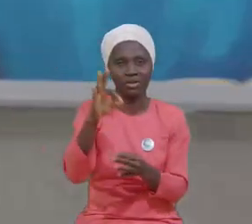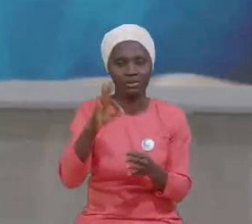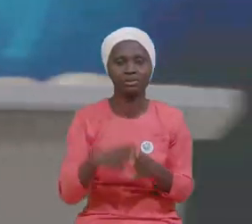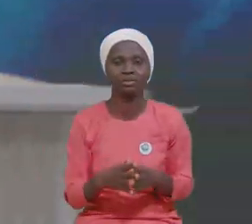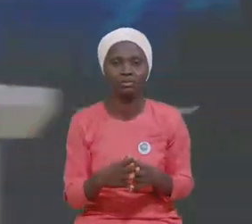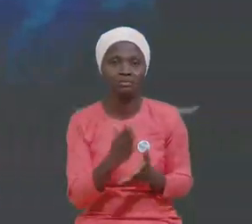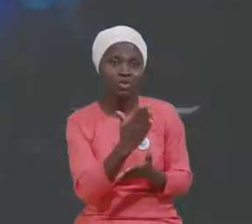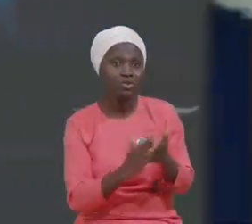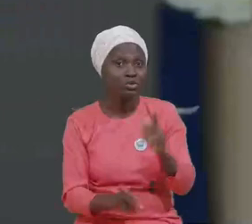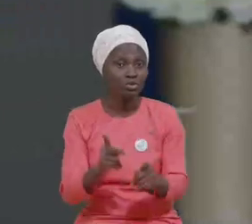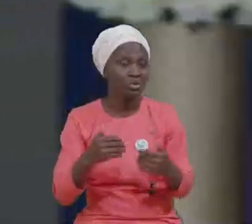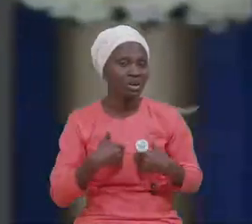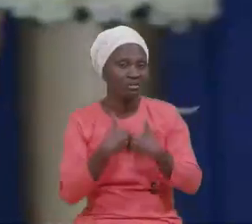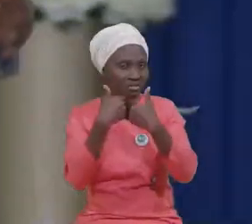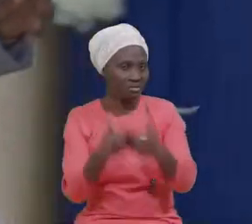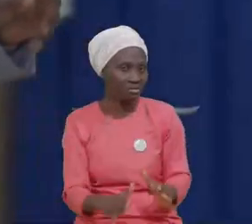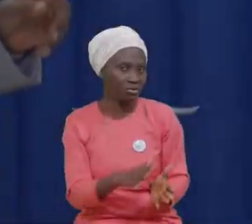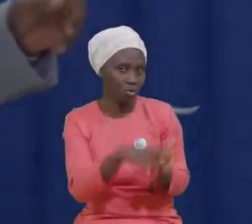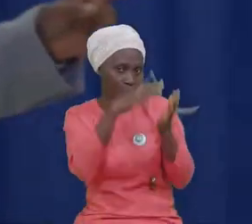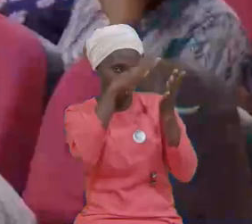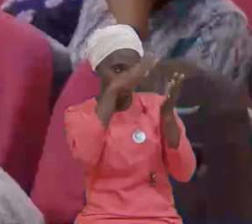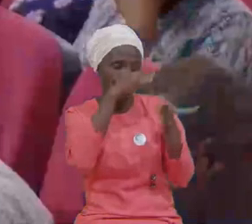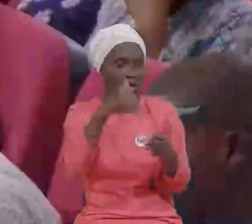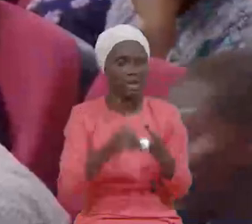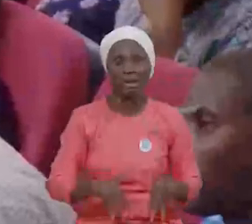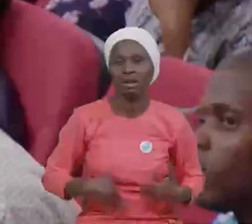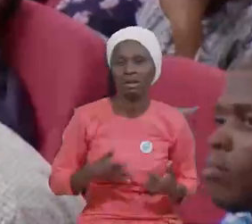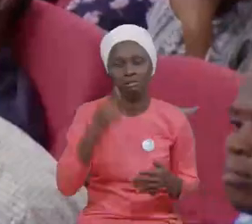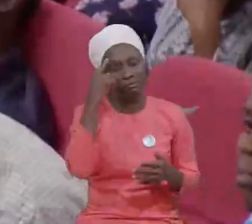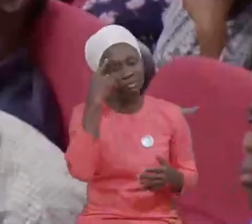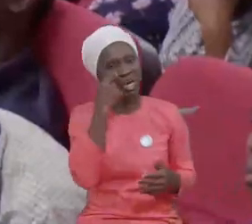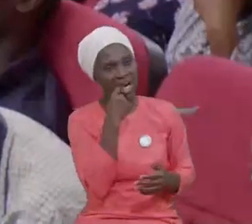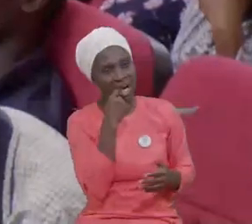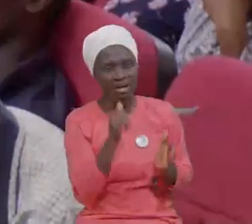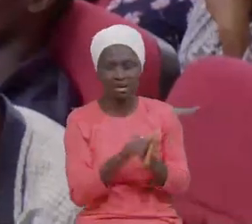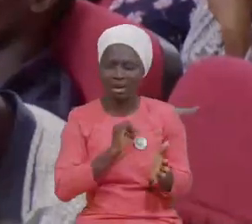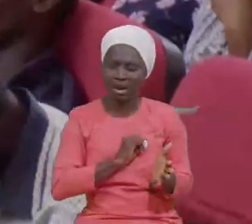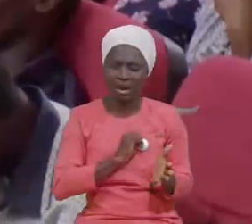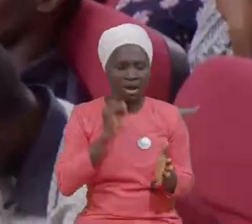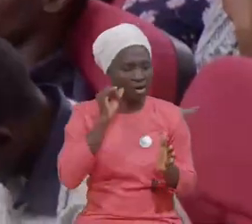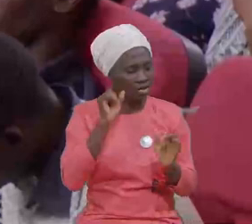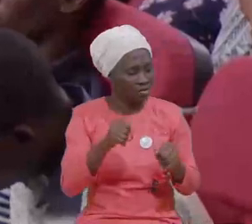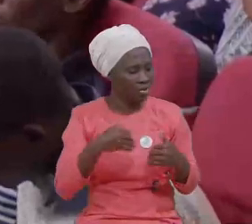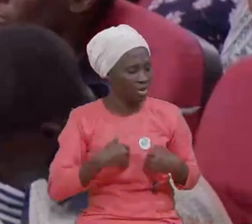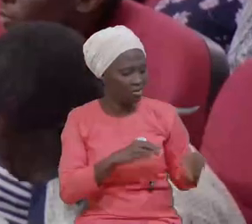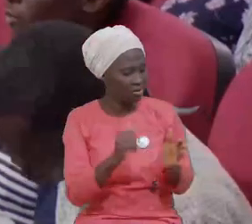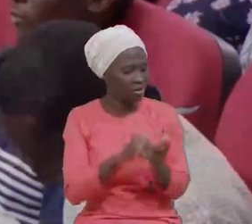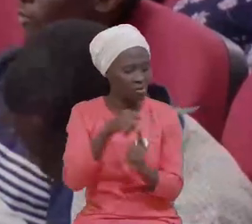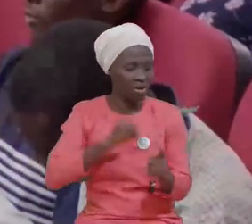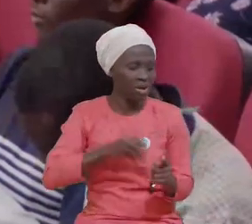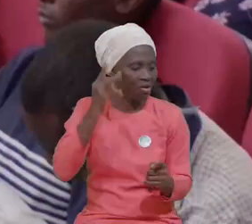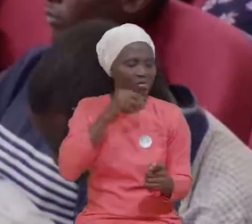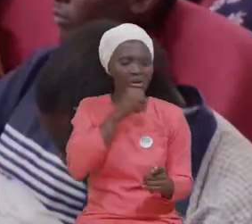plein d'espoir. Il y a des gens qui ont perdu d'espoir dans la vie. Et je l'ai fait quand j'avais 22 ans.